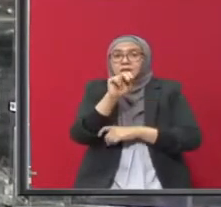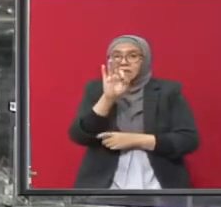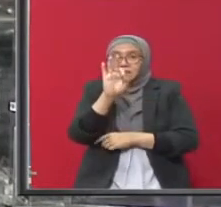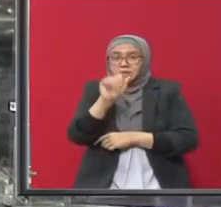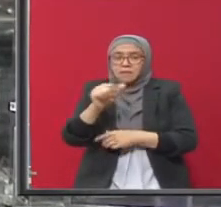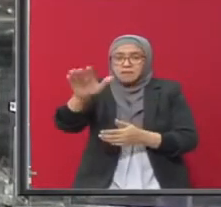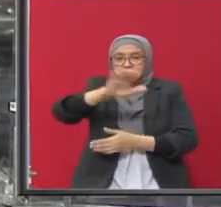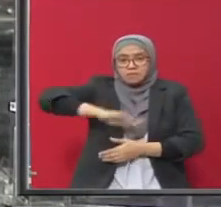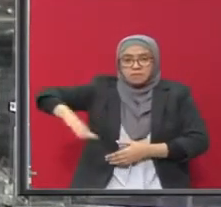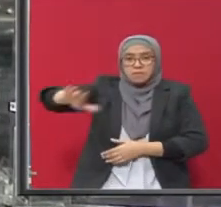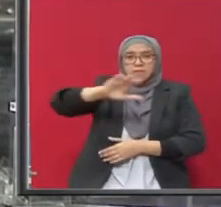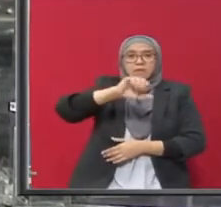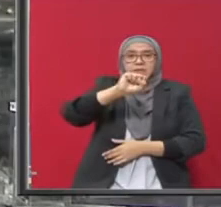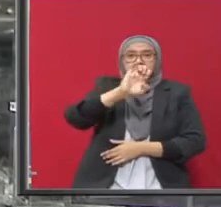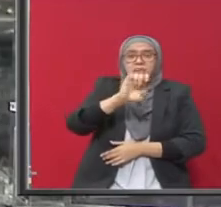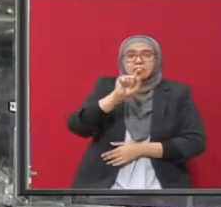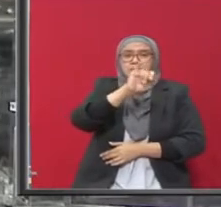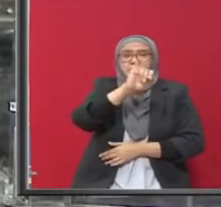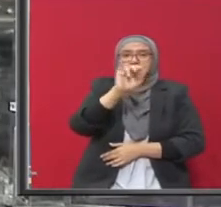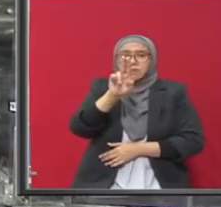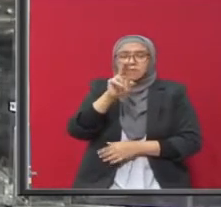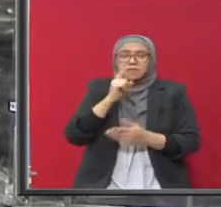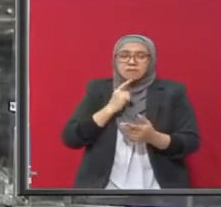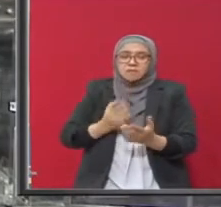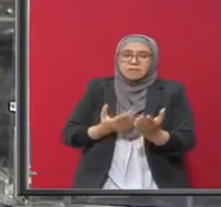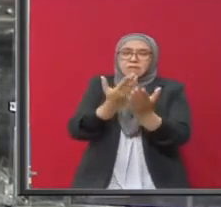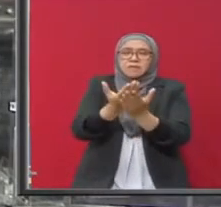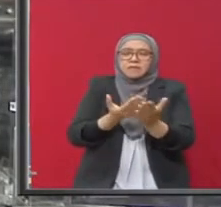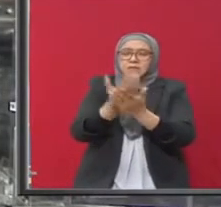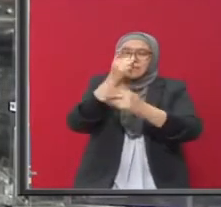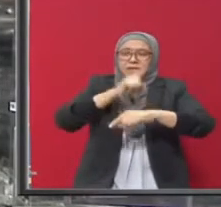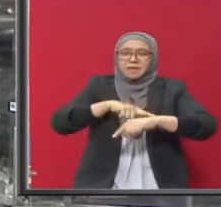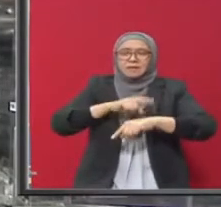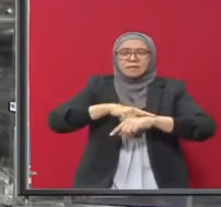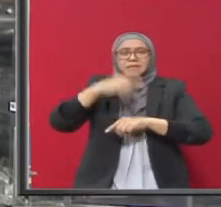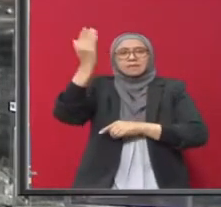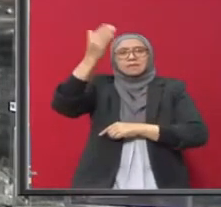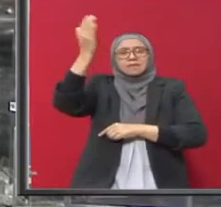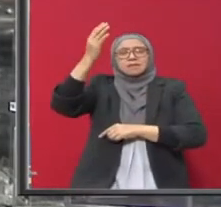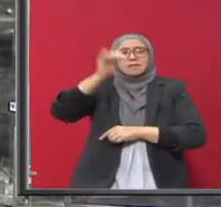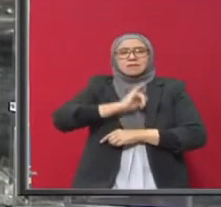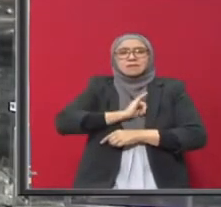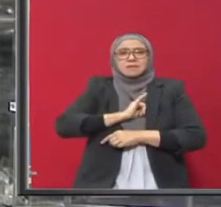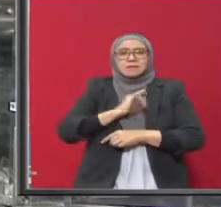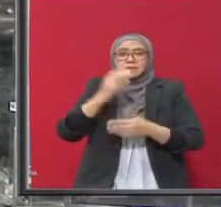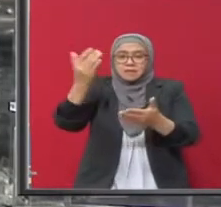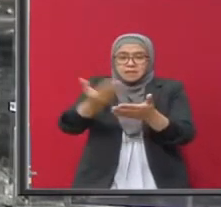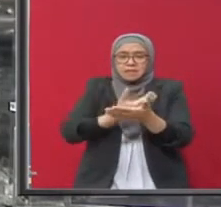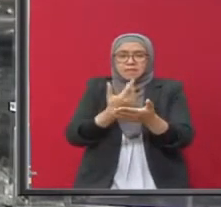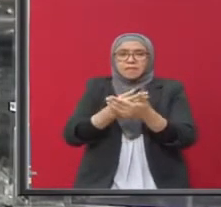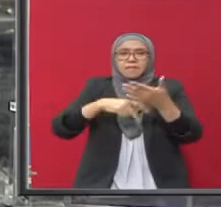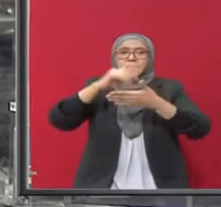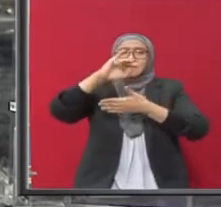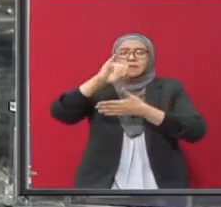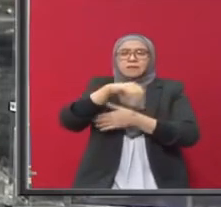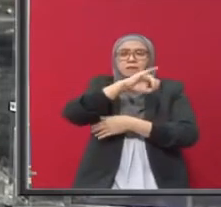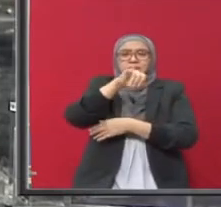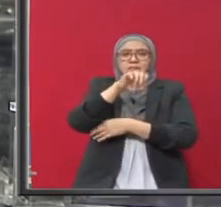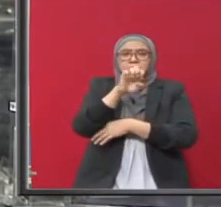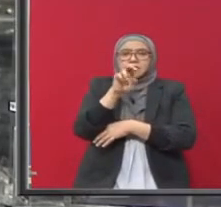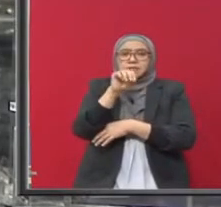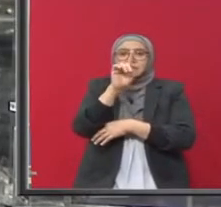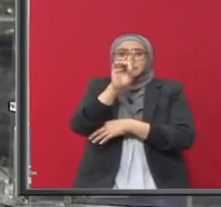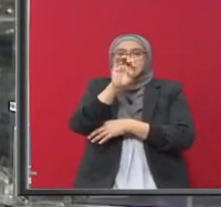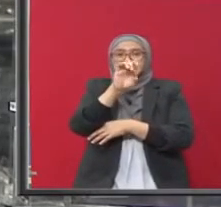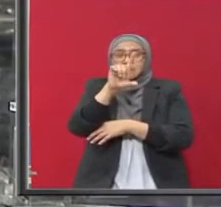saya bangkitkan dalam ucapan perbahasan saya sebelum ini. Yang terbaru ialah projek jendela di bawah Kementerian Komunikasi dan